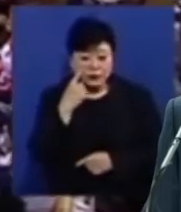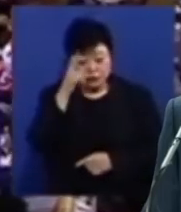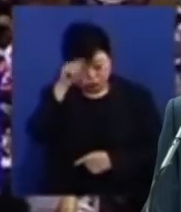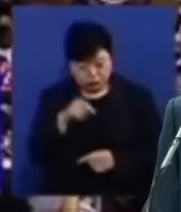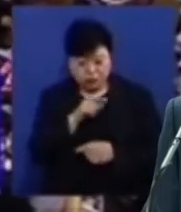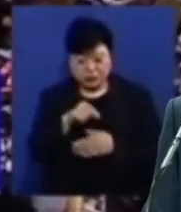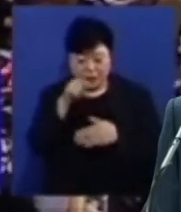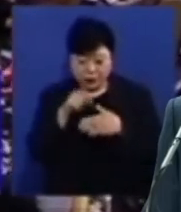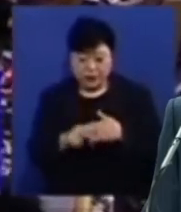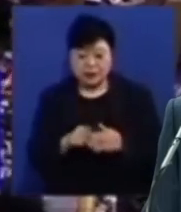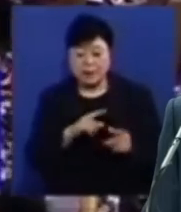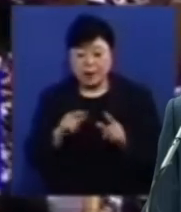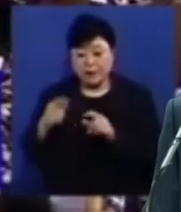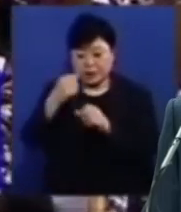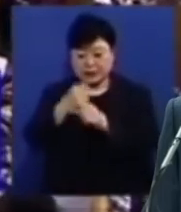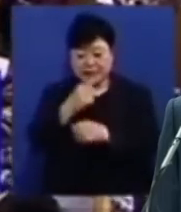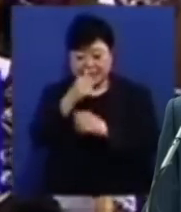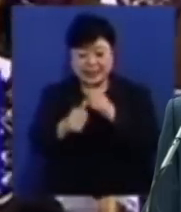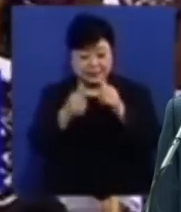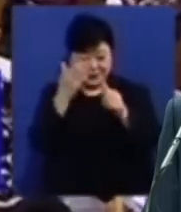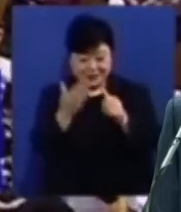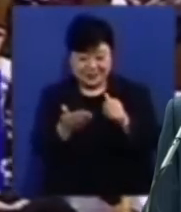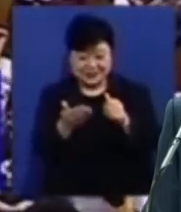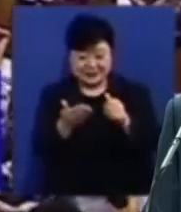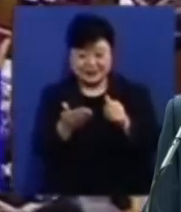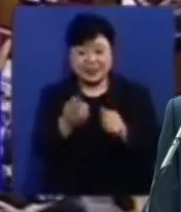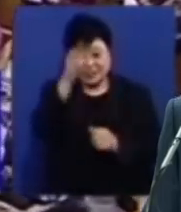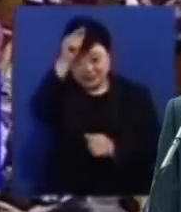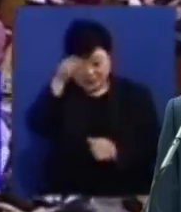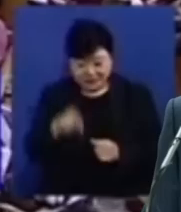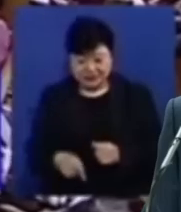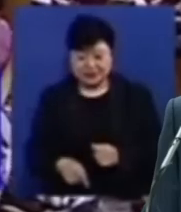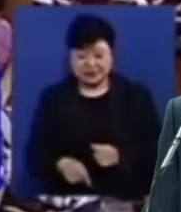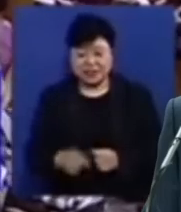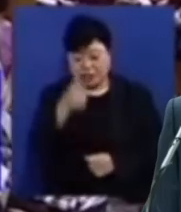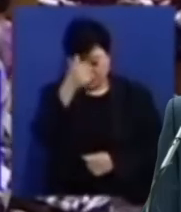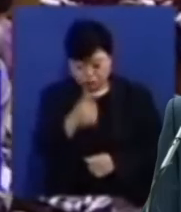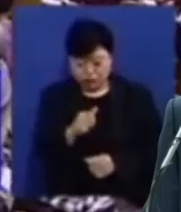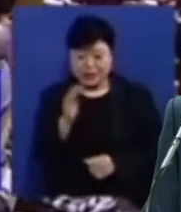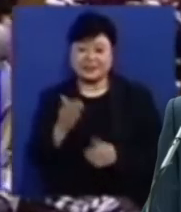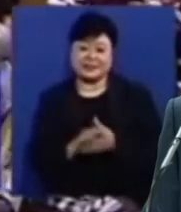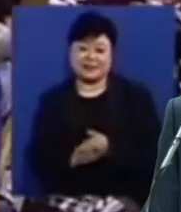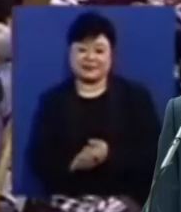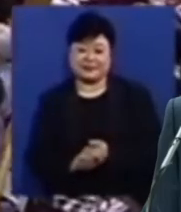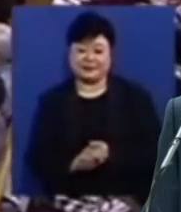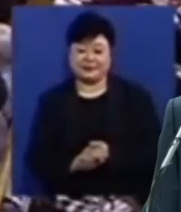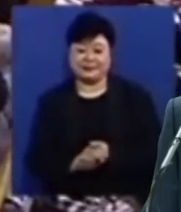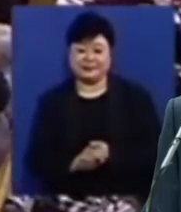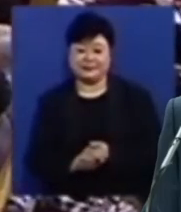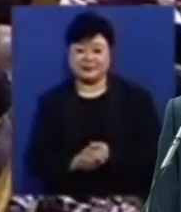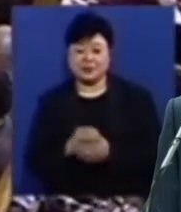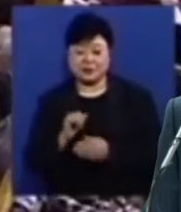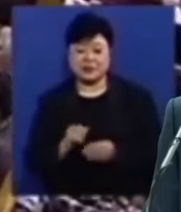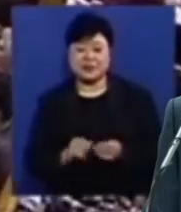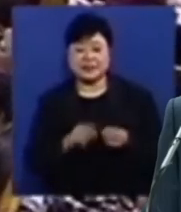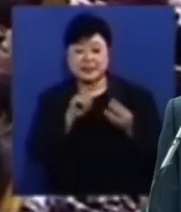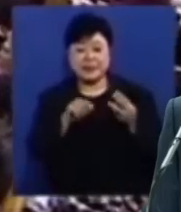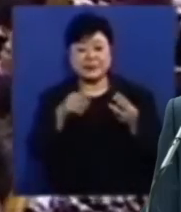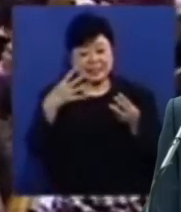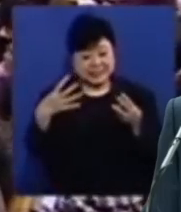그 가운데 있는 만물을 지으신 하나님께서는 천지의 주제시라고 했습니다. 히브리서 3장